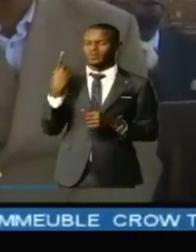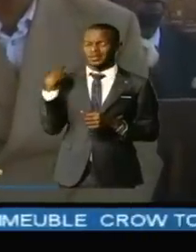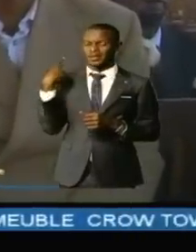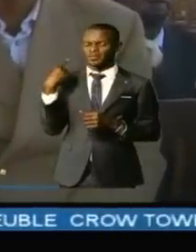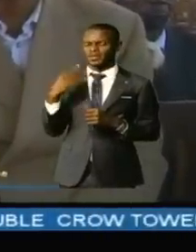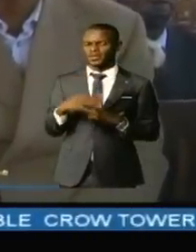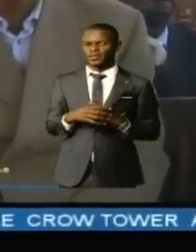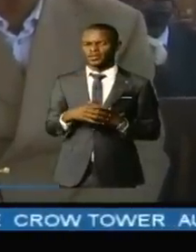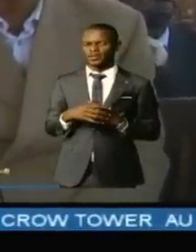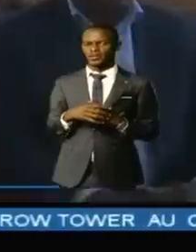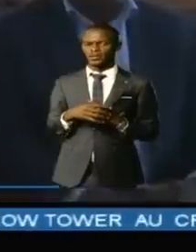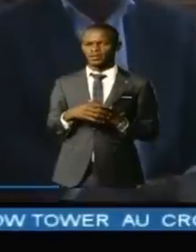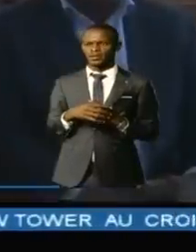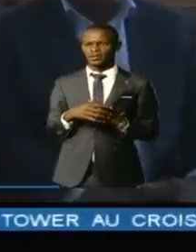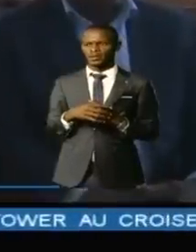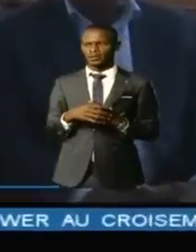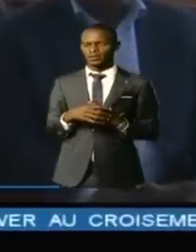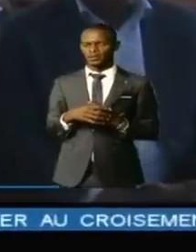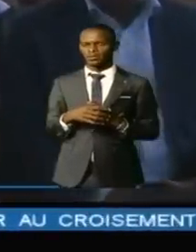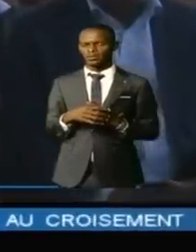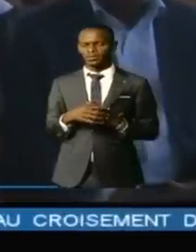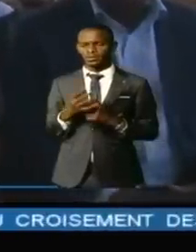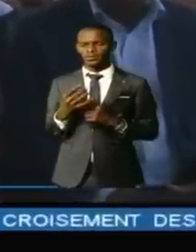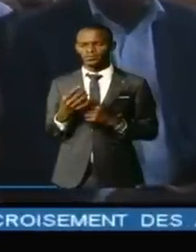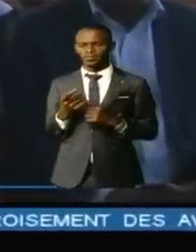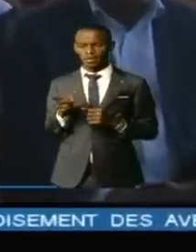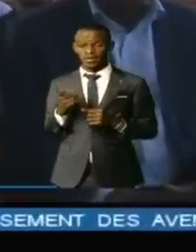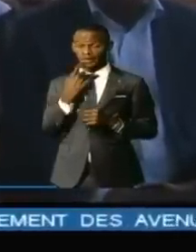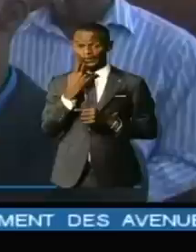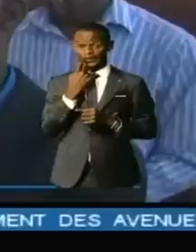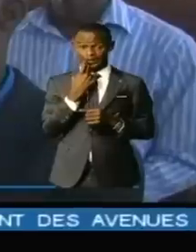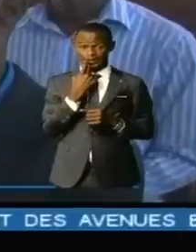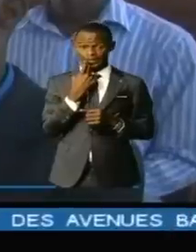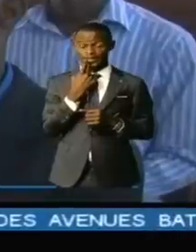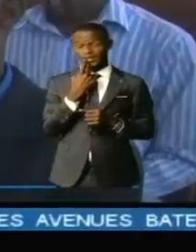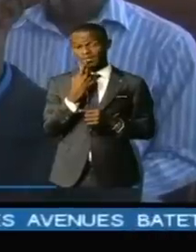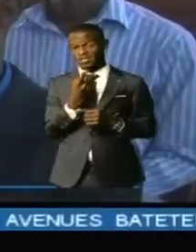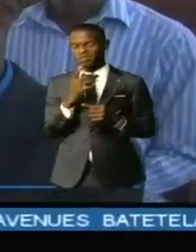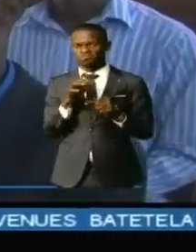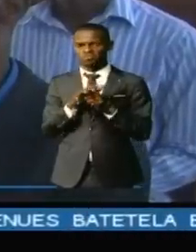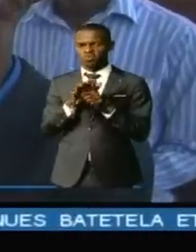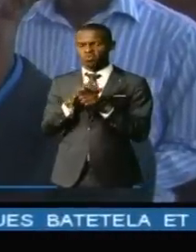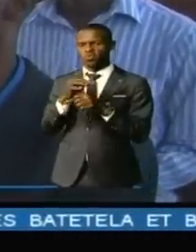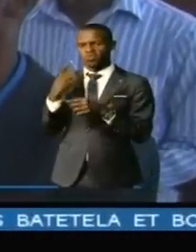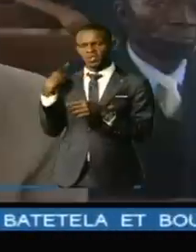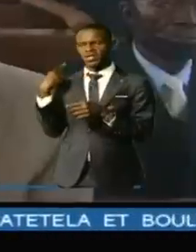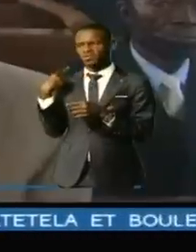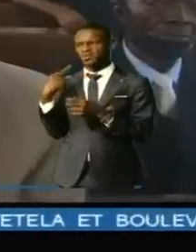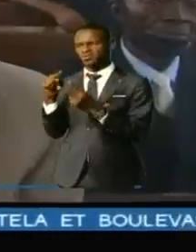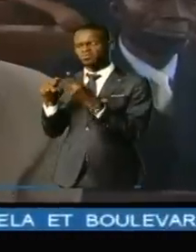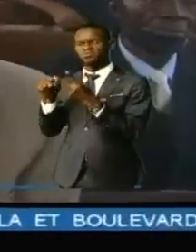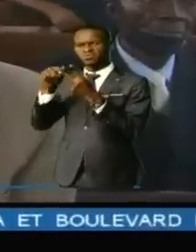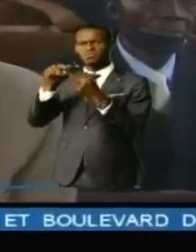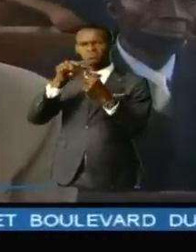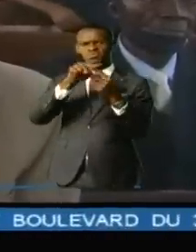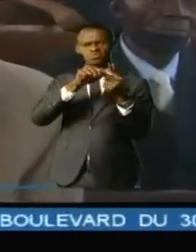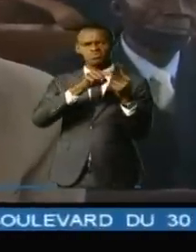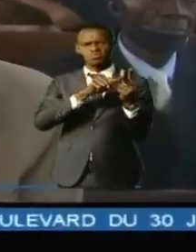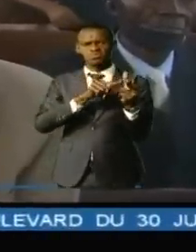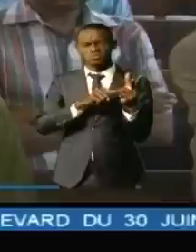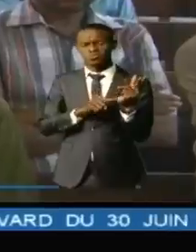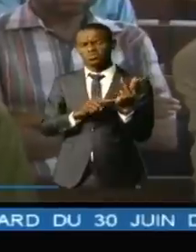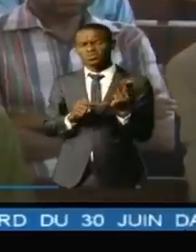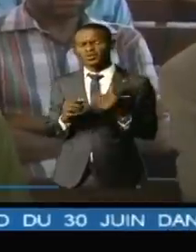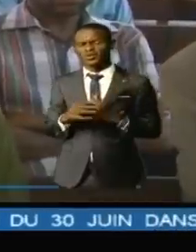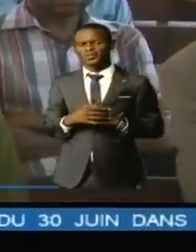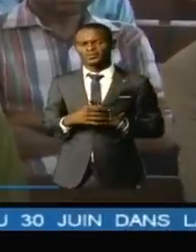en 1995 lors d'une mission de service du parti. L'honorable Moni Dela, avec qui ils ont fait la prison, est son